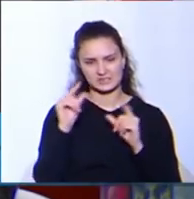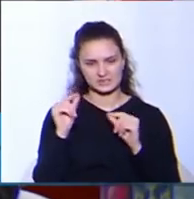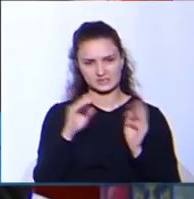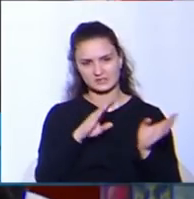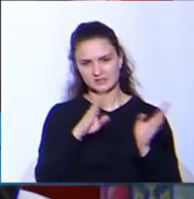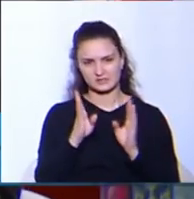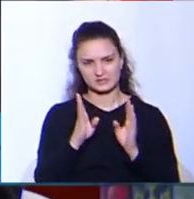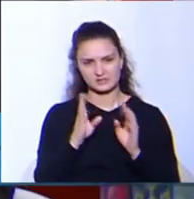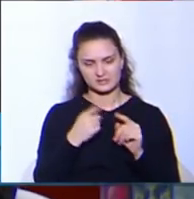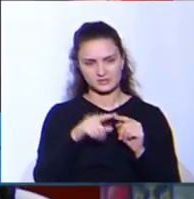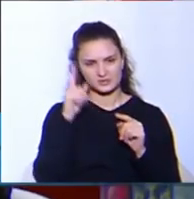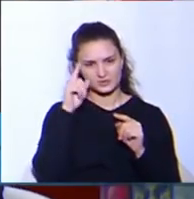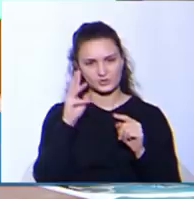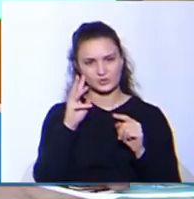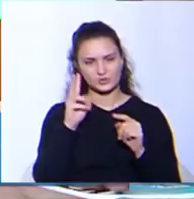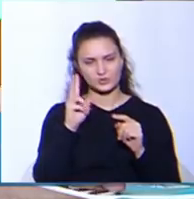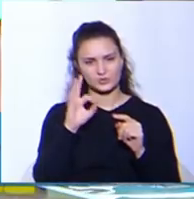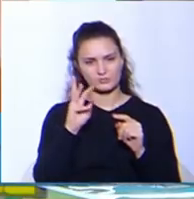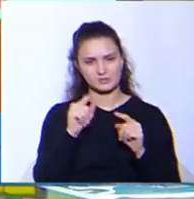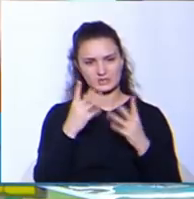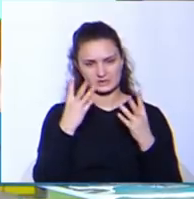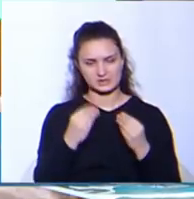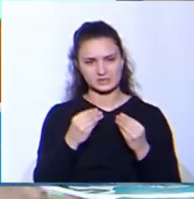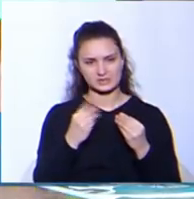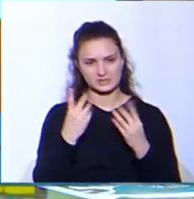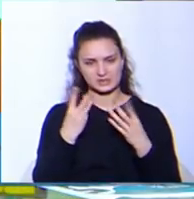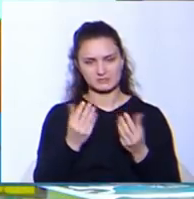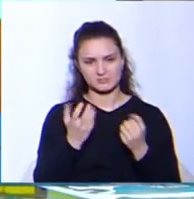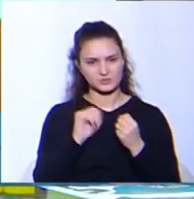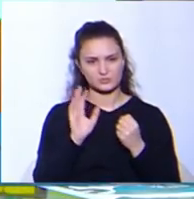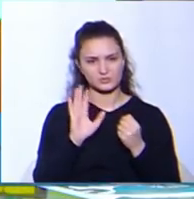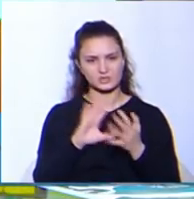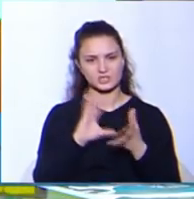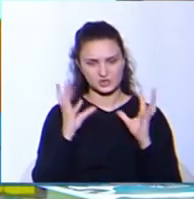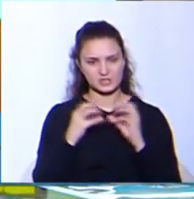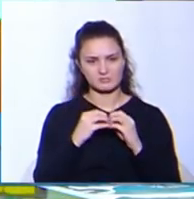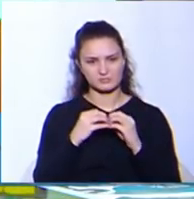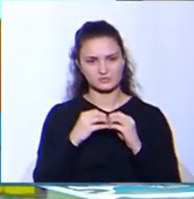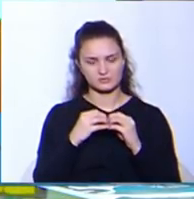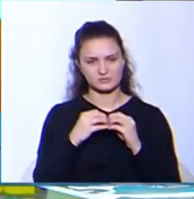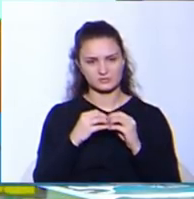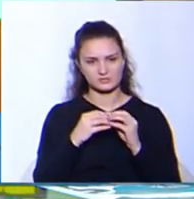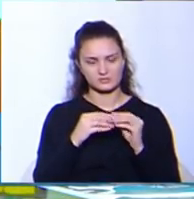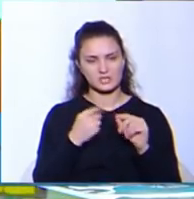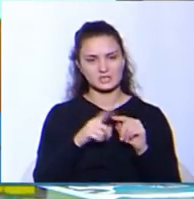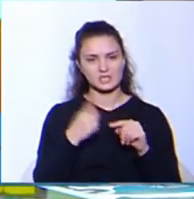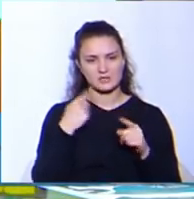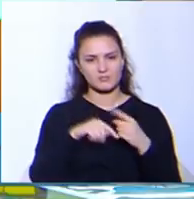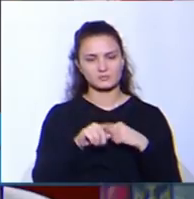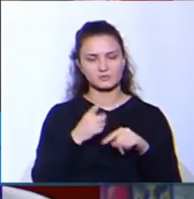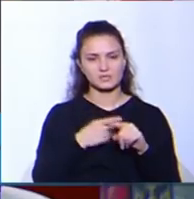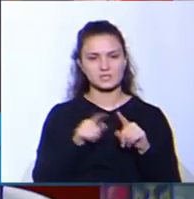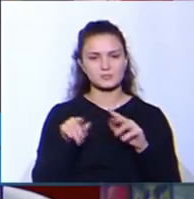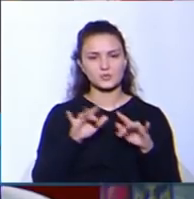გადასვლას გაღრმავებულ კომაში. ანუ ეს ერთ დღეს რომ მოხდა და ერთ დღეს მიიღო კი არა, ანუ ჯამში საბოლოო. ჯამში. და აქედან გამომდინარე, ეს